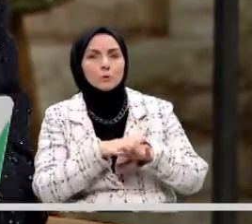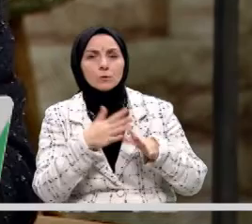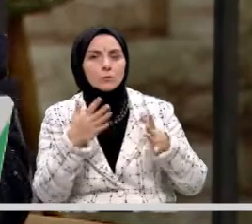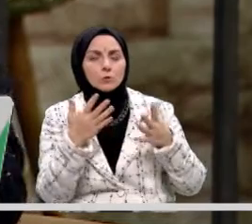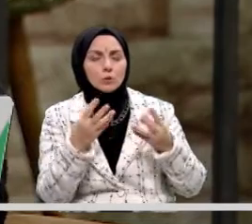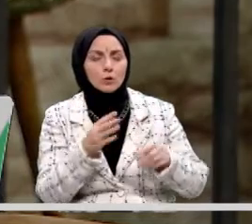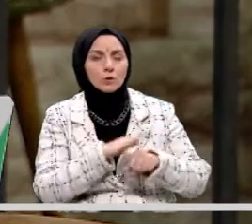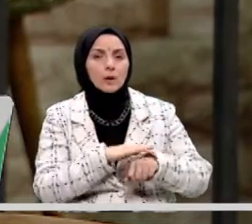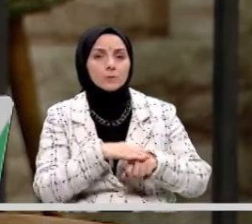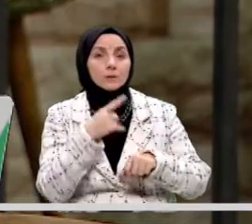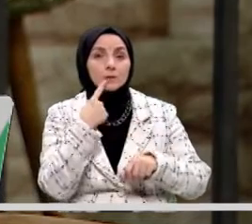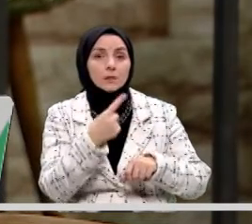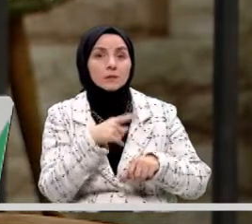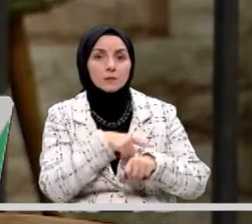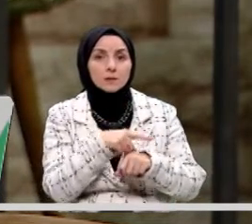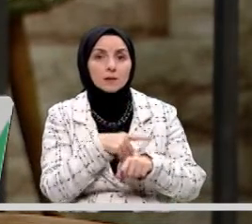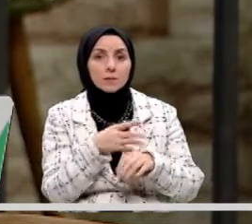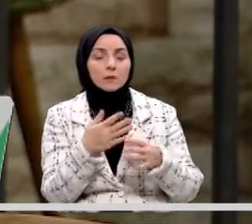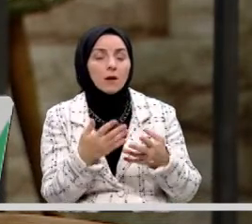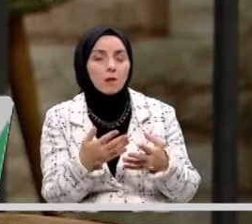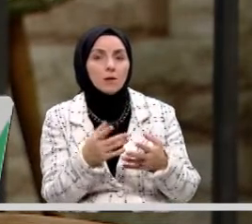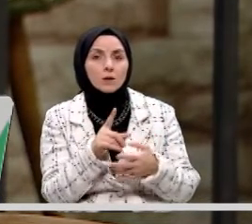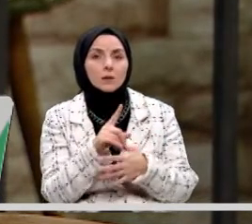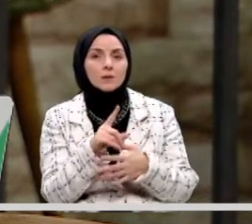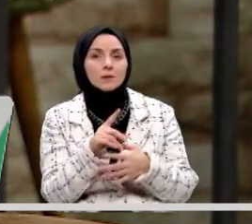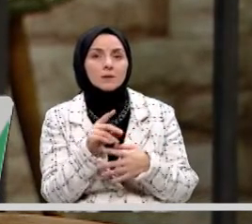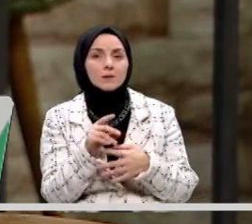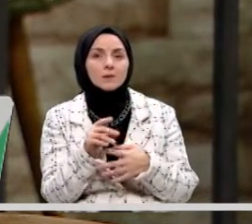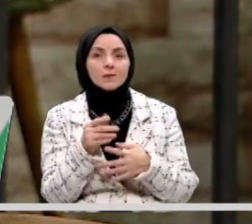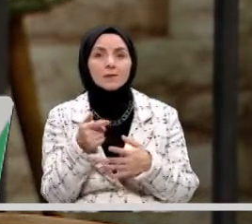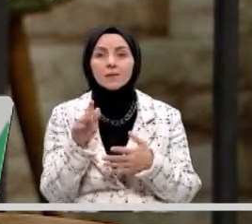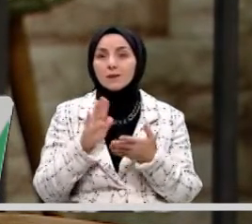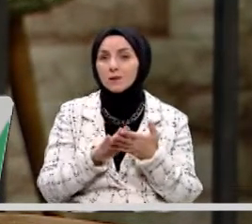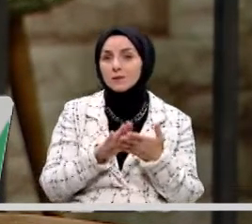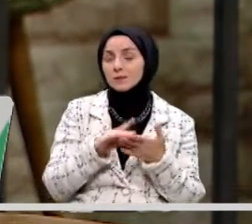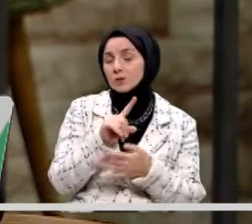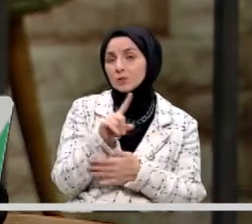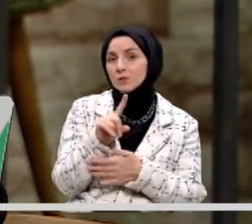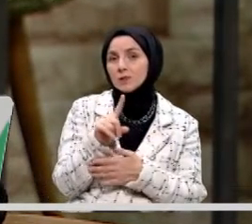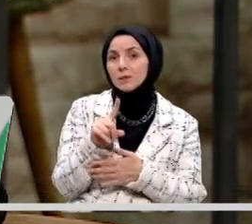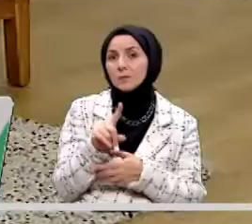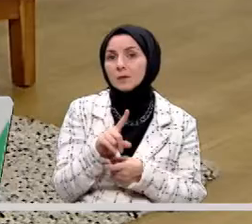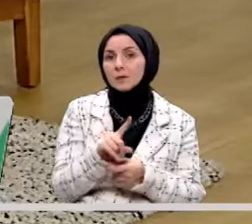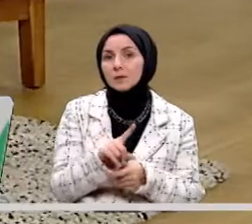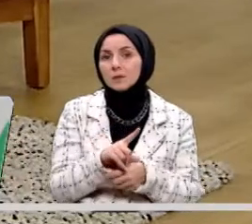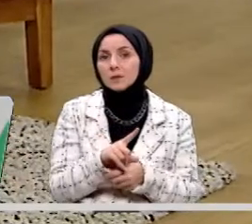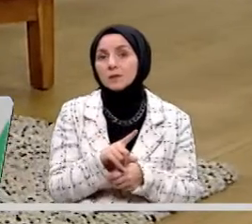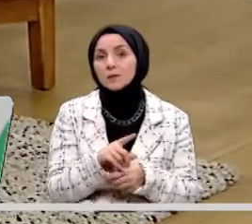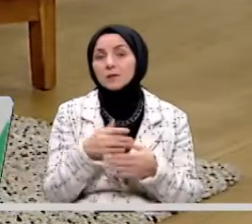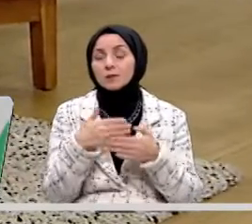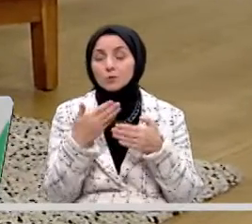filan dediğin zaman Ah galiba ilk durur kalemi zaten yok anne dur verdi dedim iki cihancılıkla başladın mı beraberinde